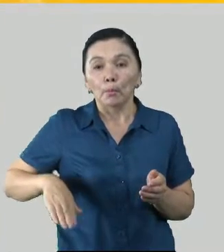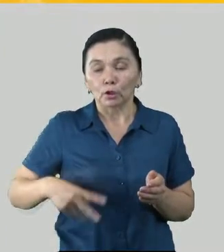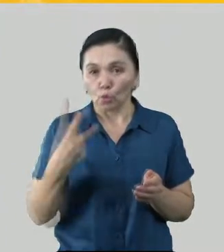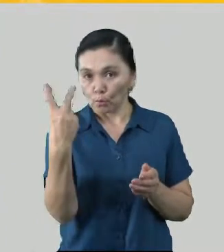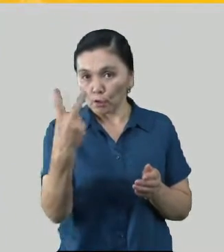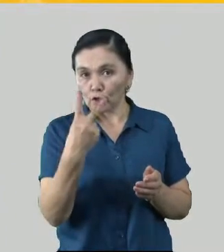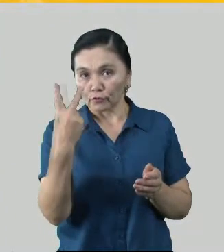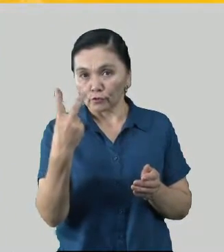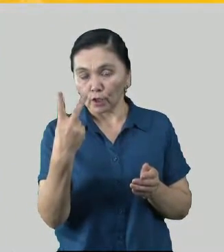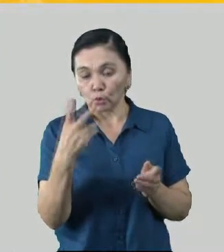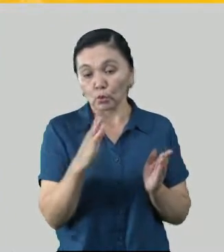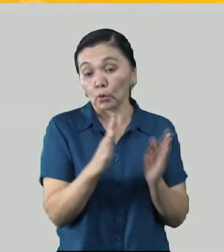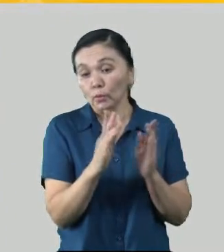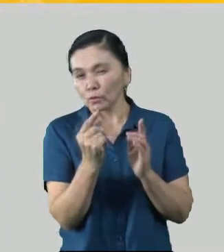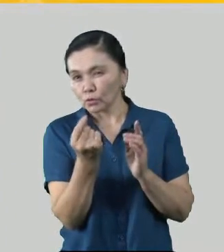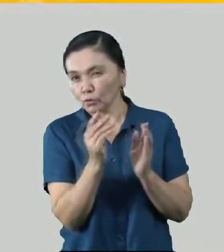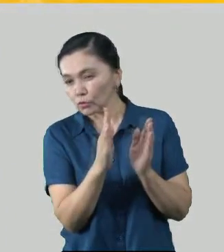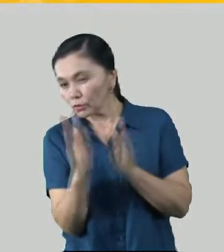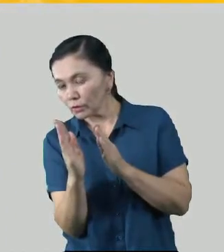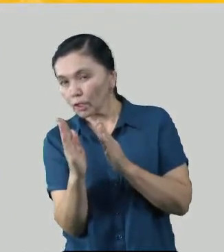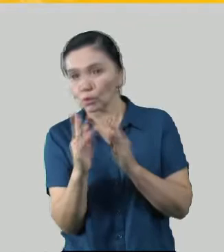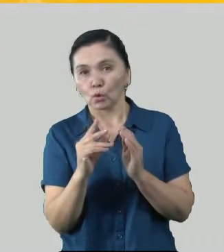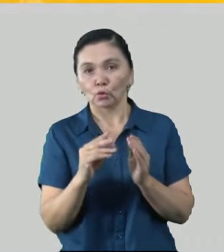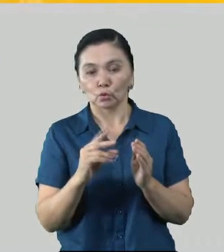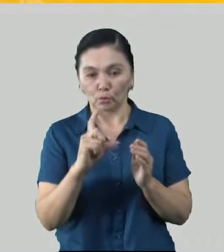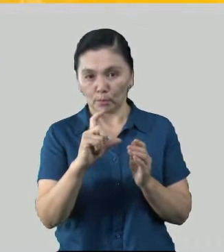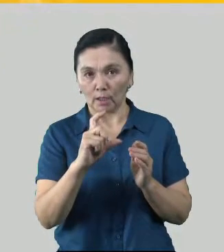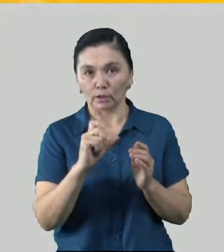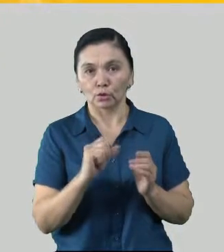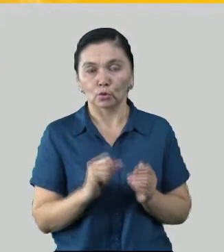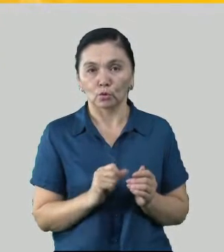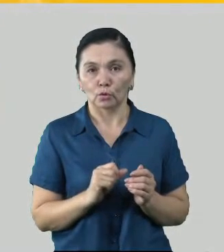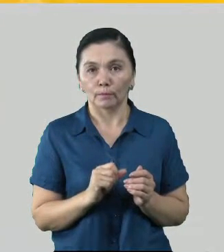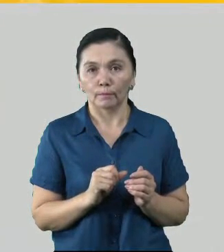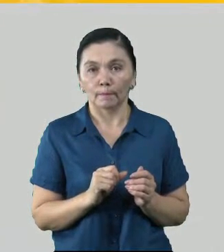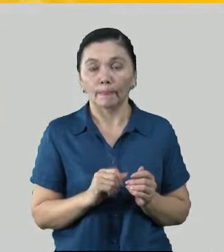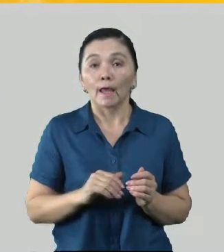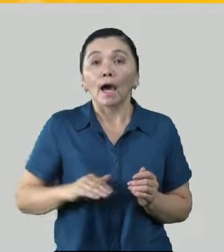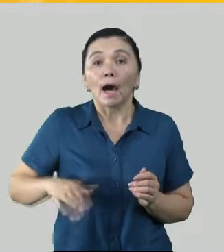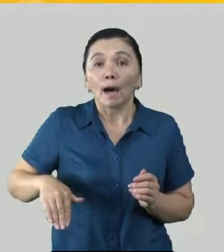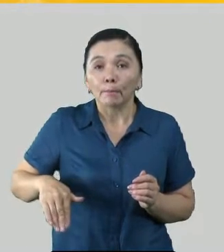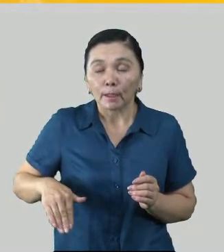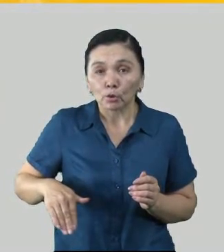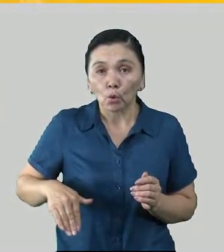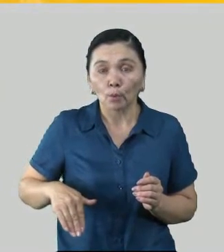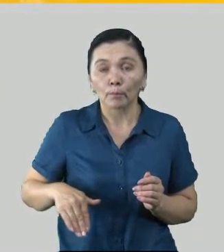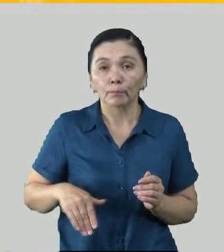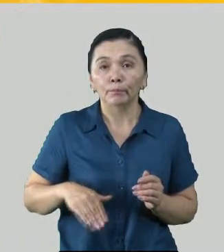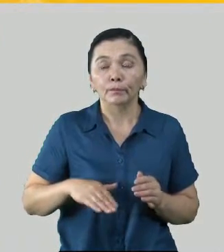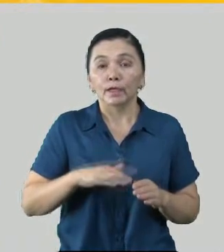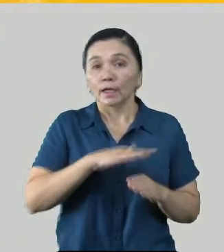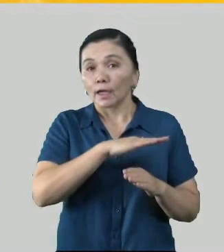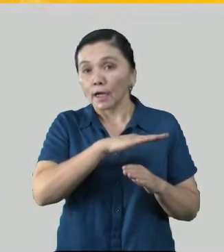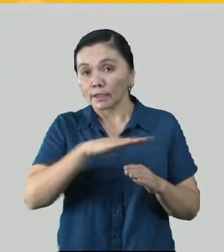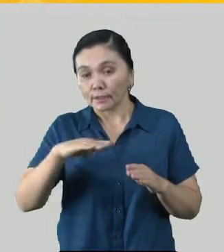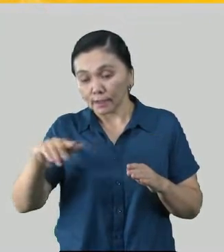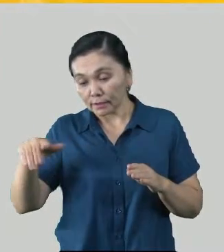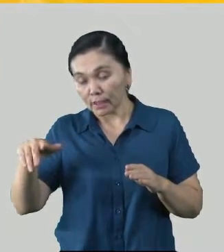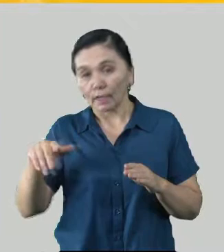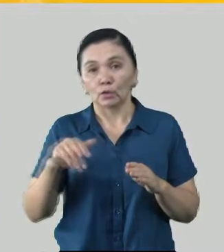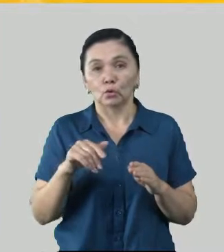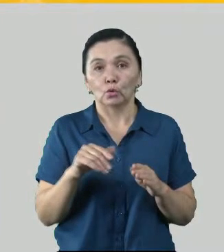Потом вторую наклонную палочку. И затем